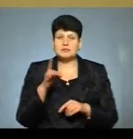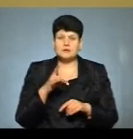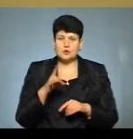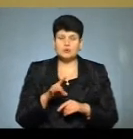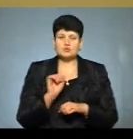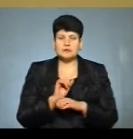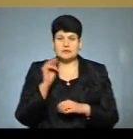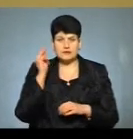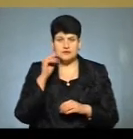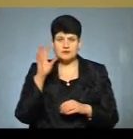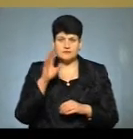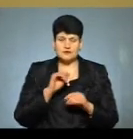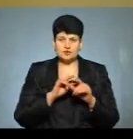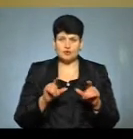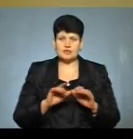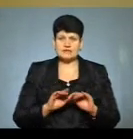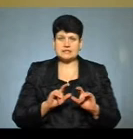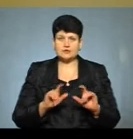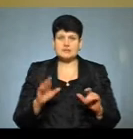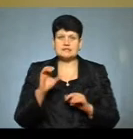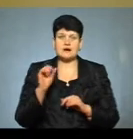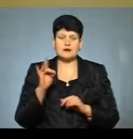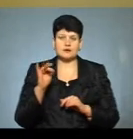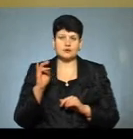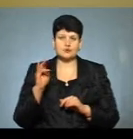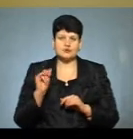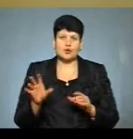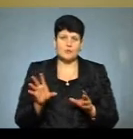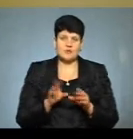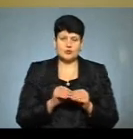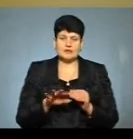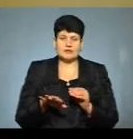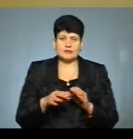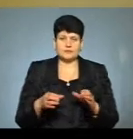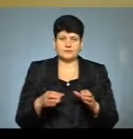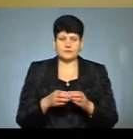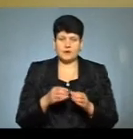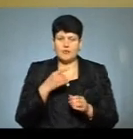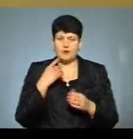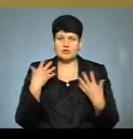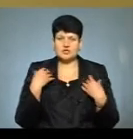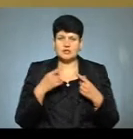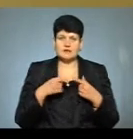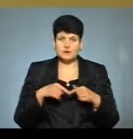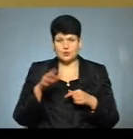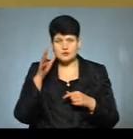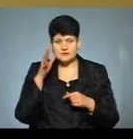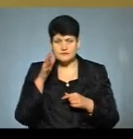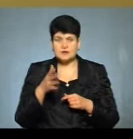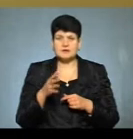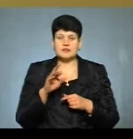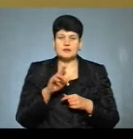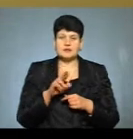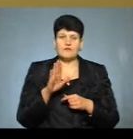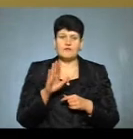призупинили навчання в усіх школах і садочках Саранчуківської сільської об'єднаної територіальної громади, каже начальник відділу освіти цієї громади